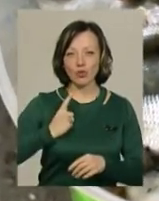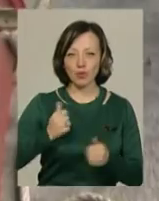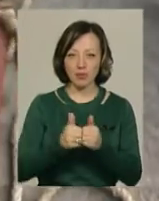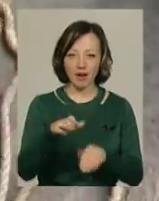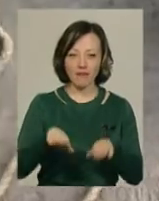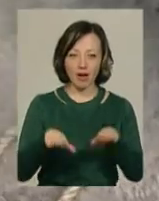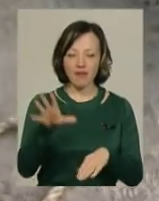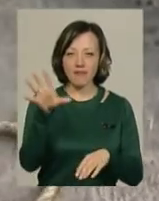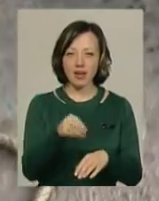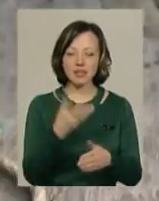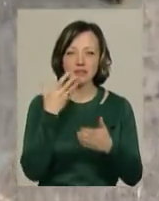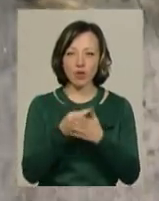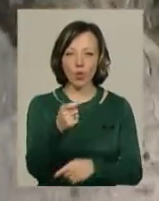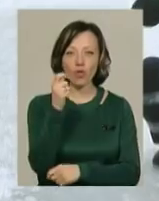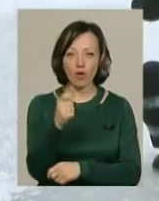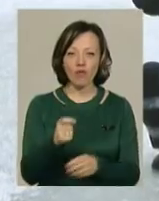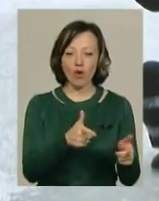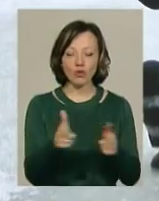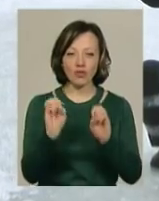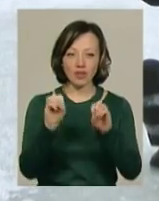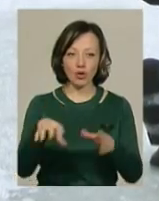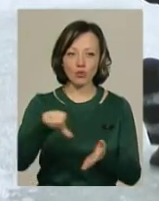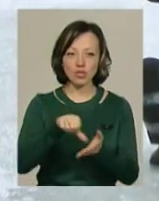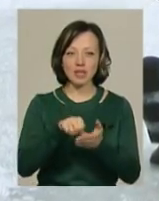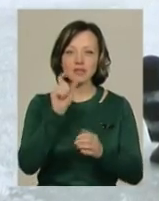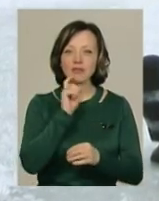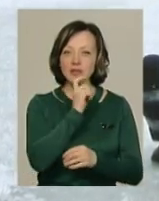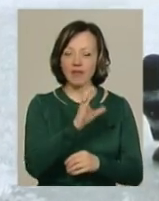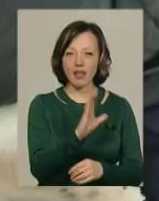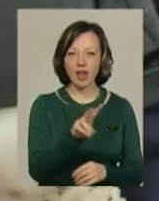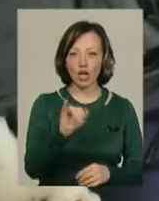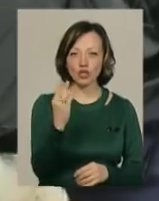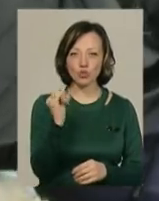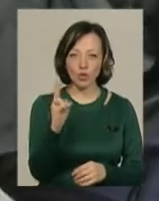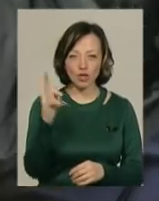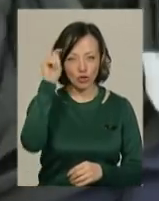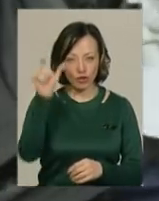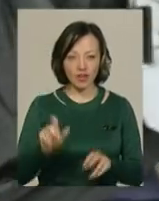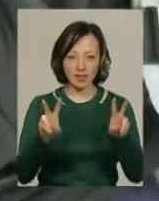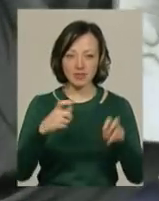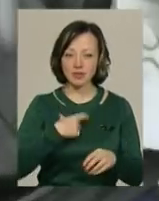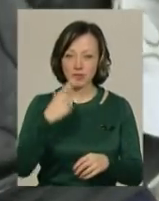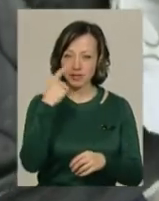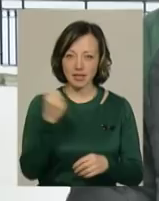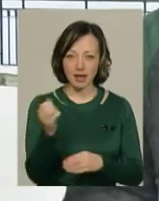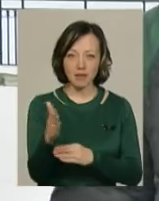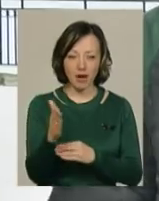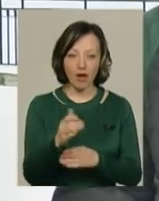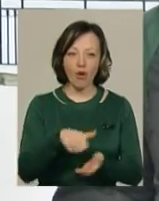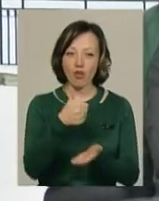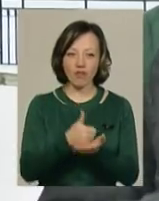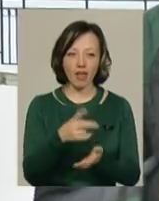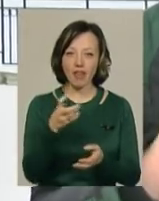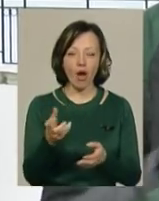ваги. Увесь свій улов готові віддати хвостаням учасники з Вінниці Валерій Ліщук. Чоловік називає себе затятим рибалкою, для якого головне